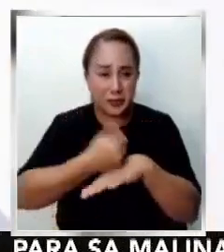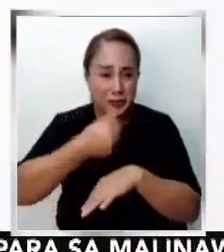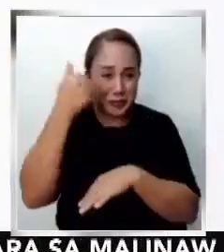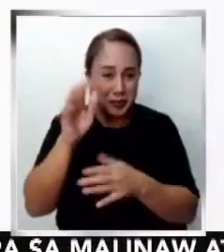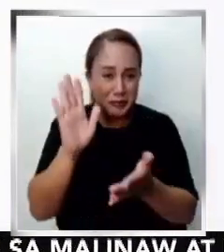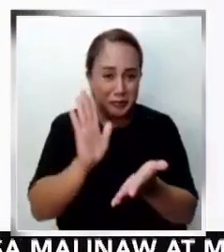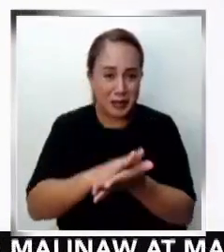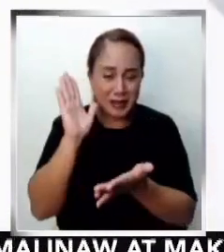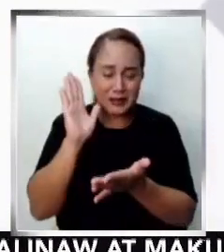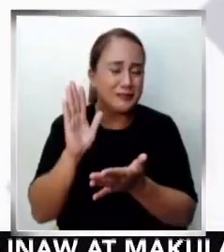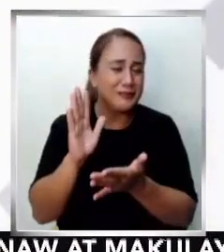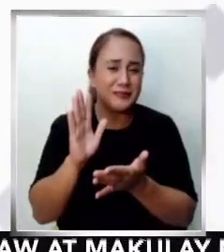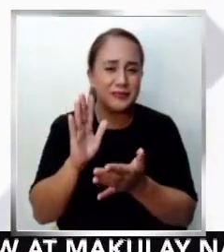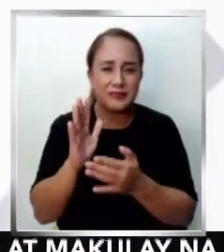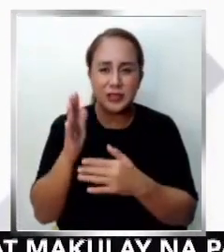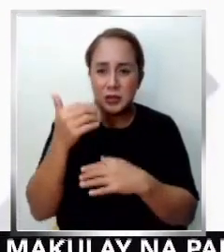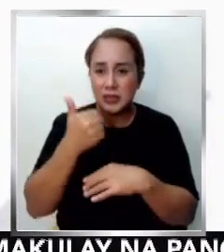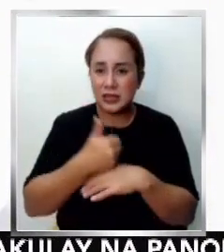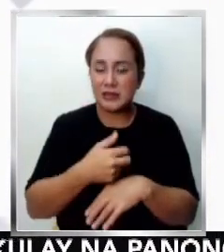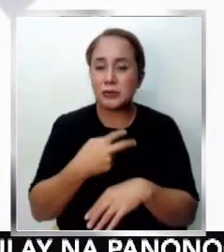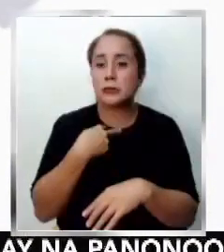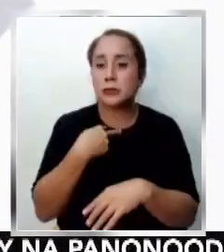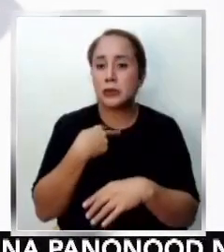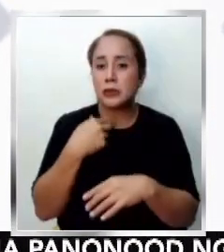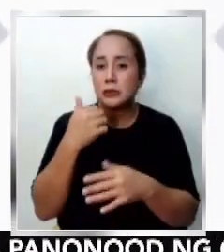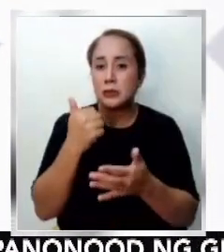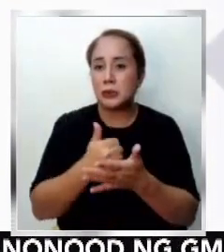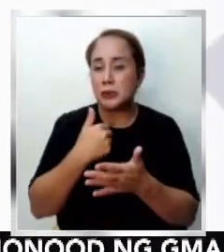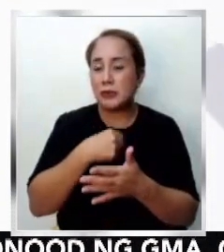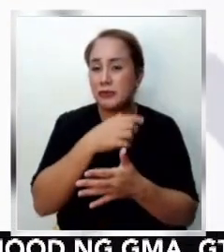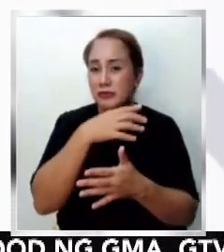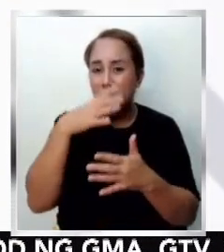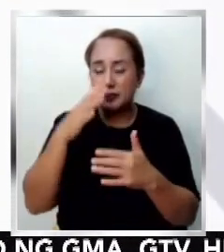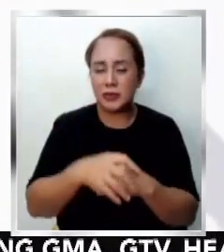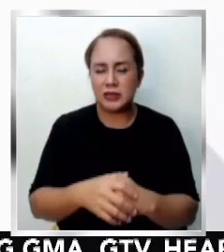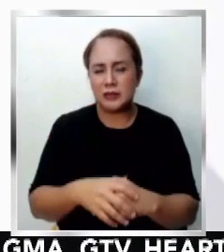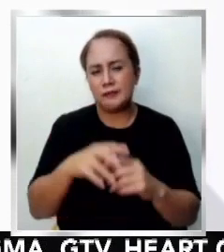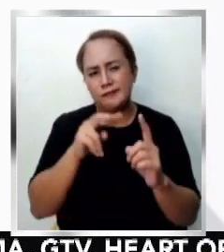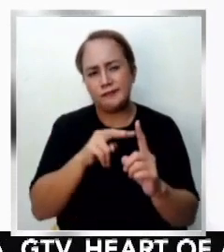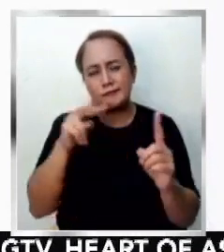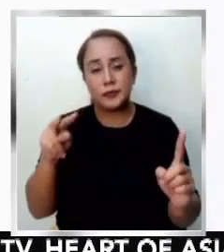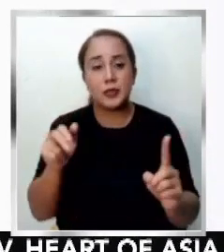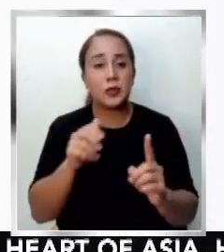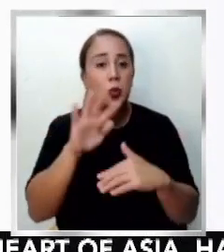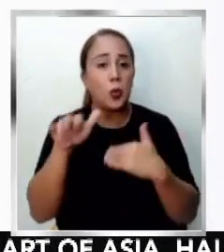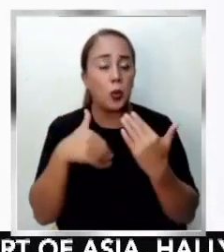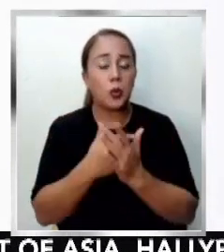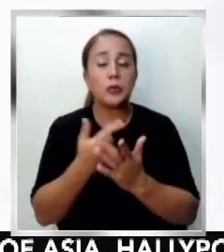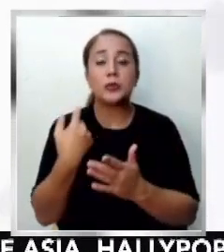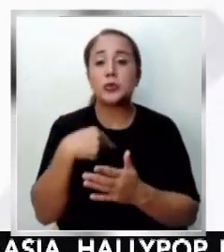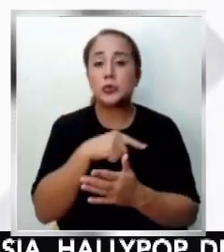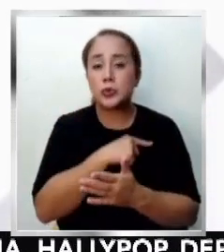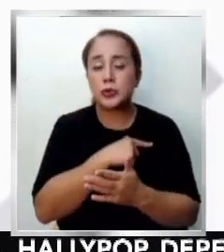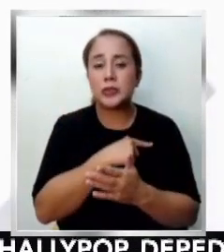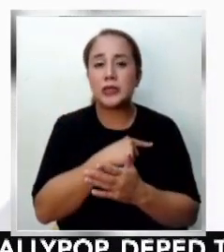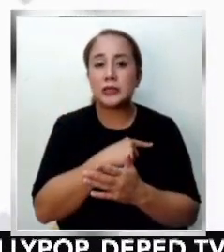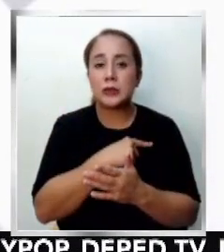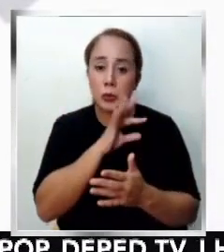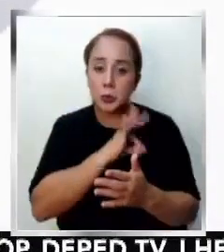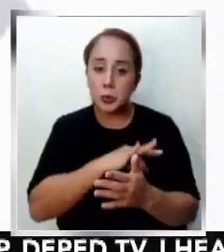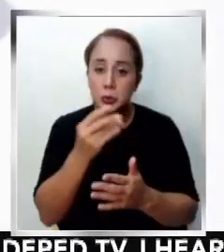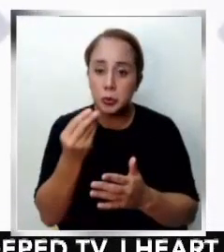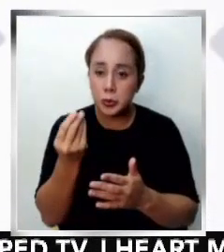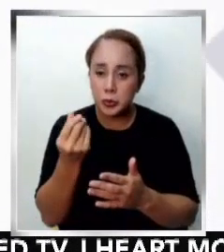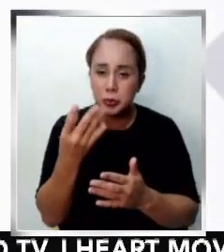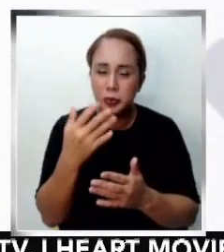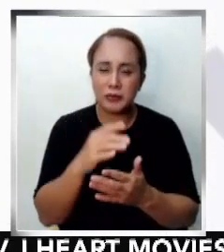asukal. Kami yung mga lugi, kami yung mga magsasaka. The notion of everybody na kami ang nagpepera dito, yun ang